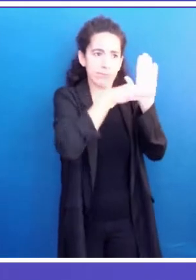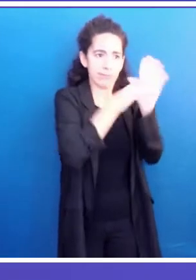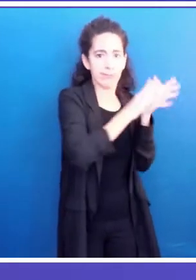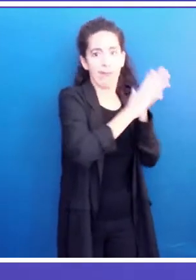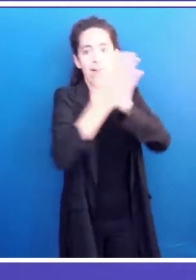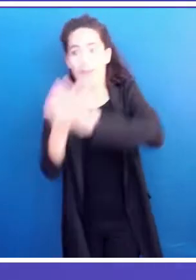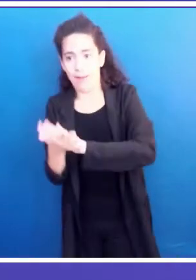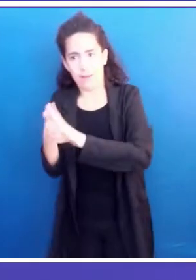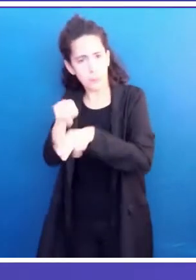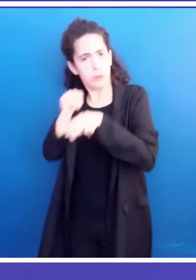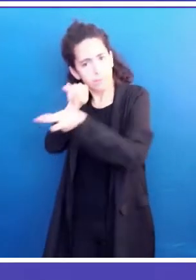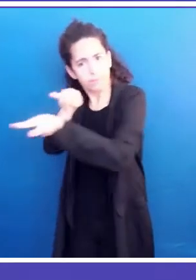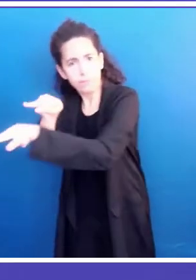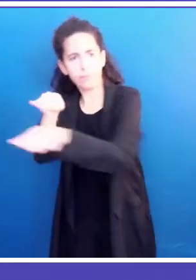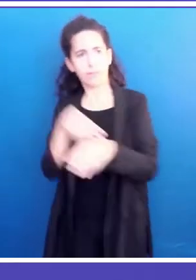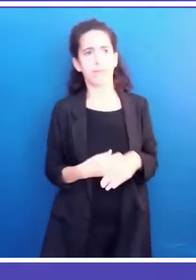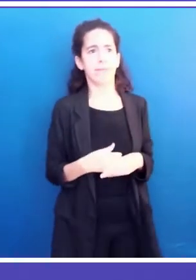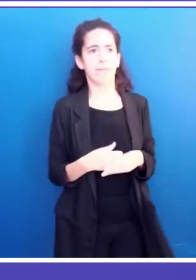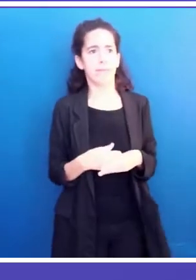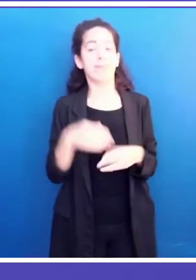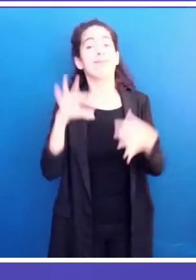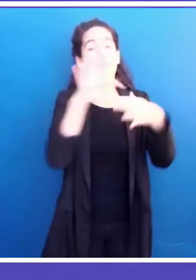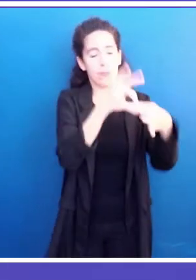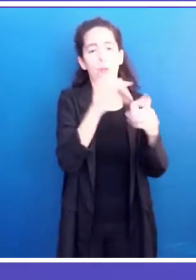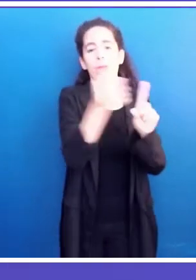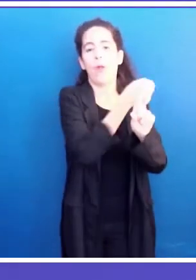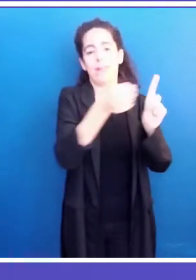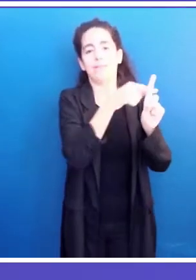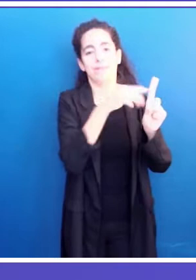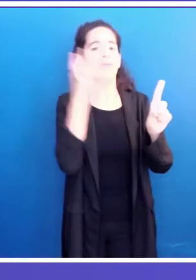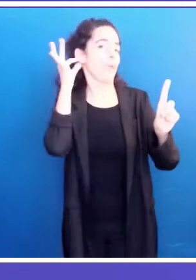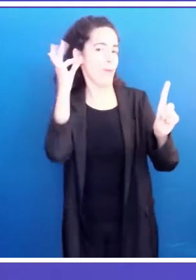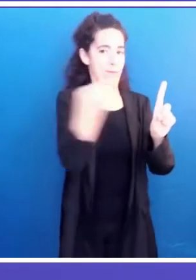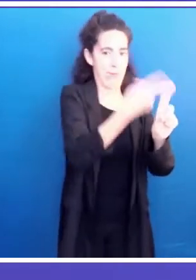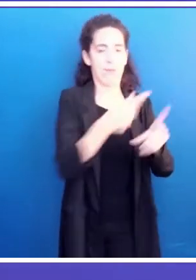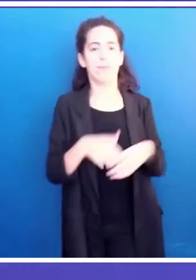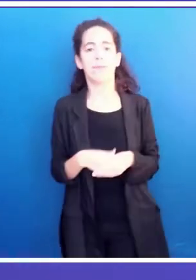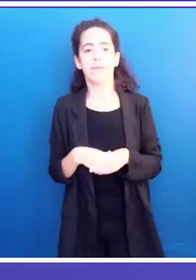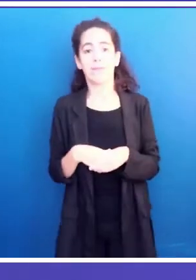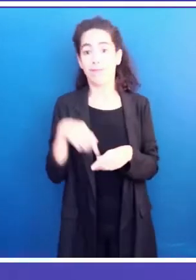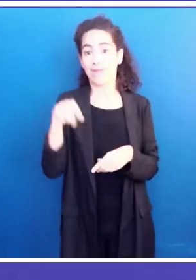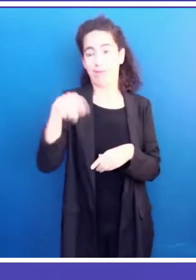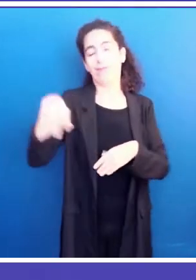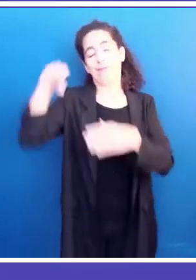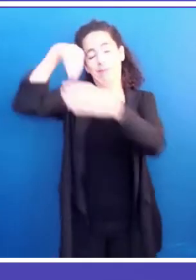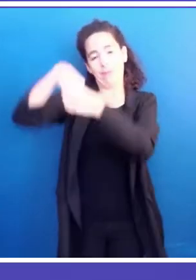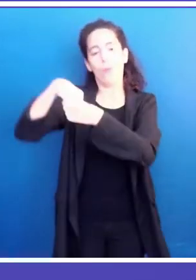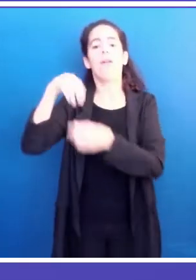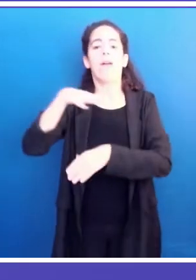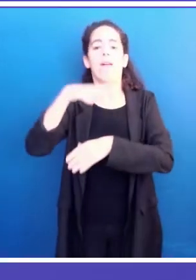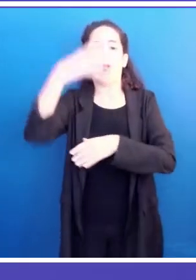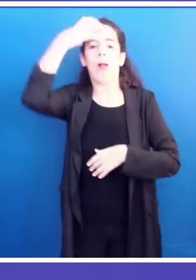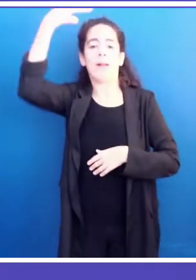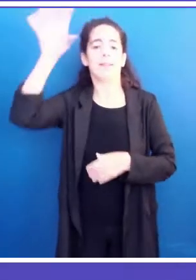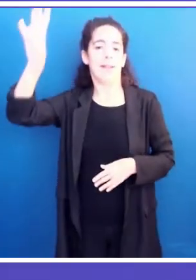السياسات والبرامج المتعلقة بالمساواة بين الجنسين والسياسات لمناهضة العنف من قبل الحكومة الكتالونية.